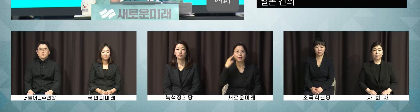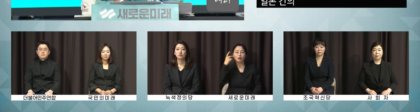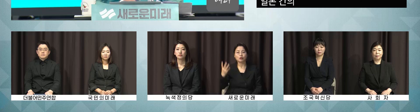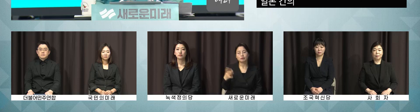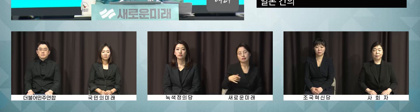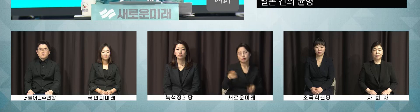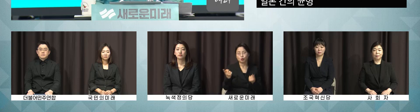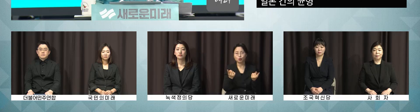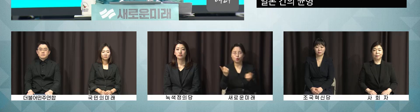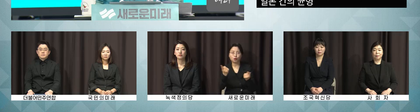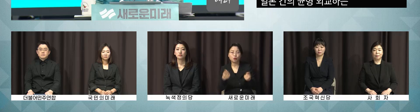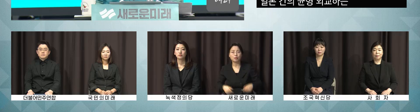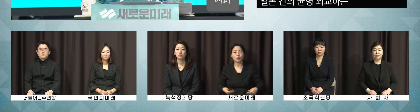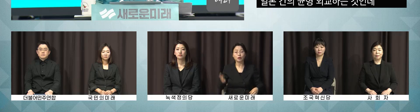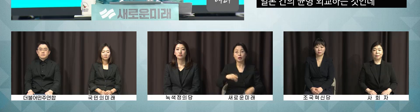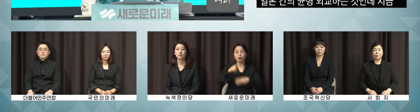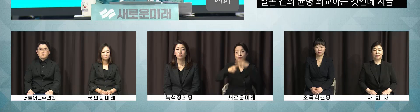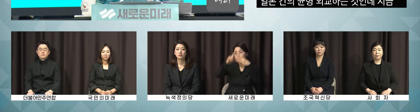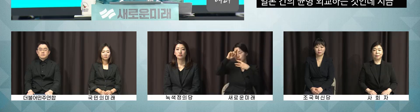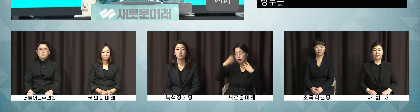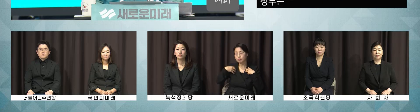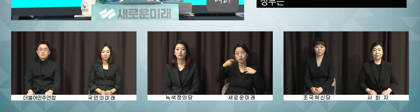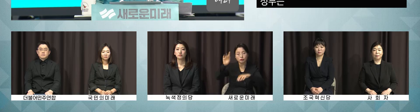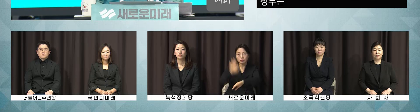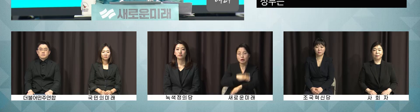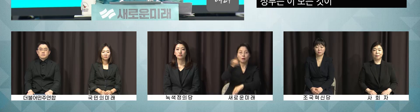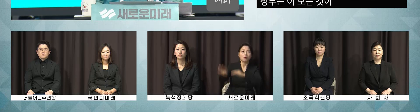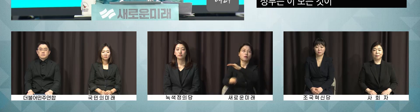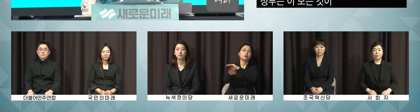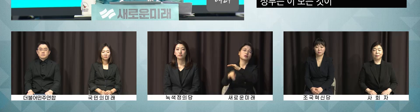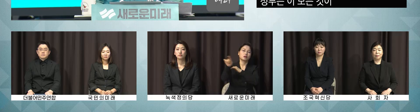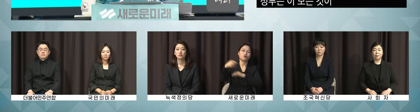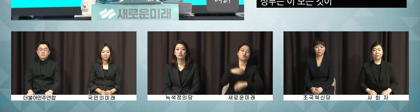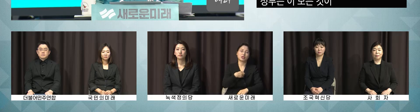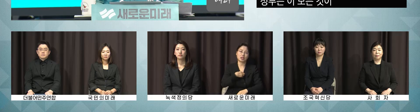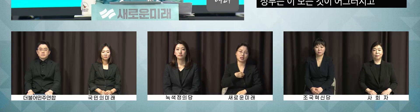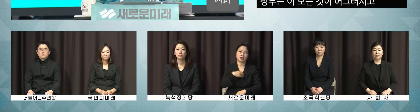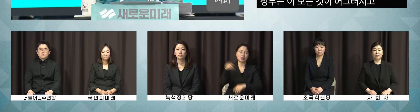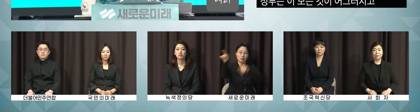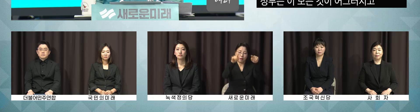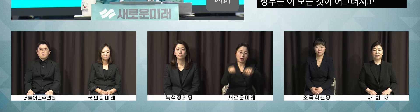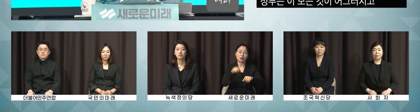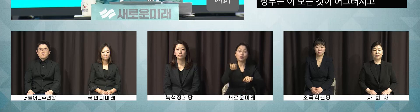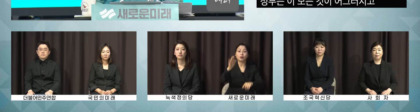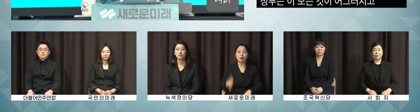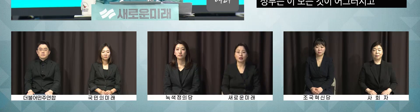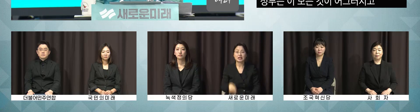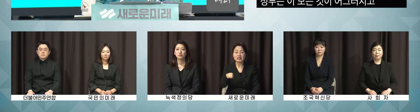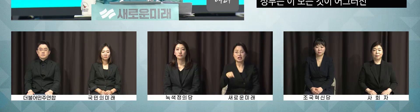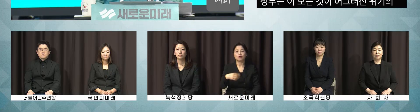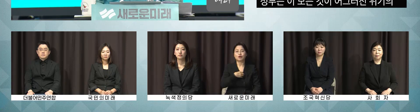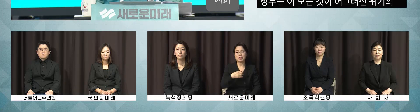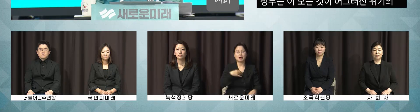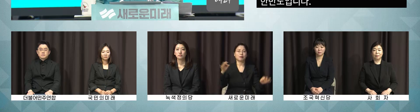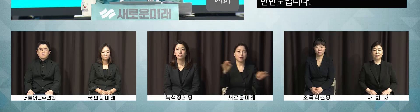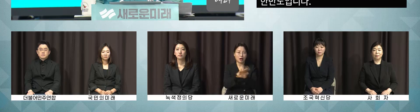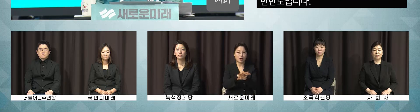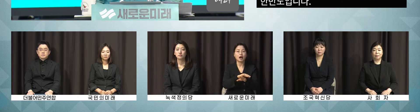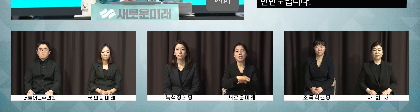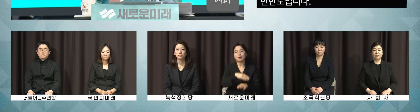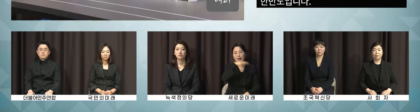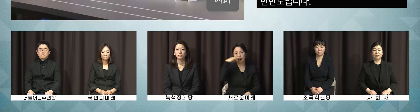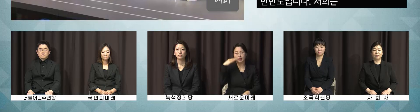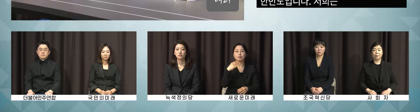것인데 지금의 정부는 이 모든 것이 어그러지고 무너진 위기의 한반도입니다. 저희는 이것을 바로잡는 유능한 정당